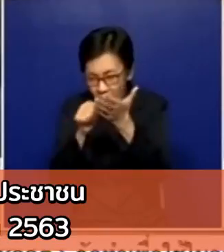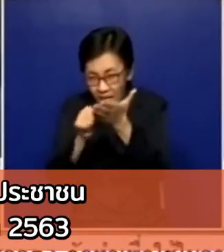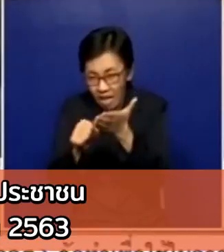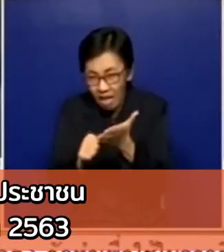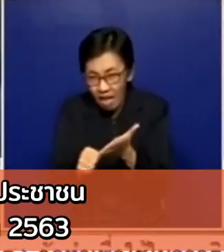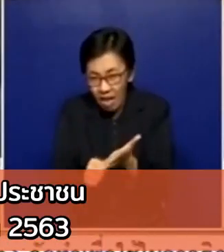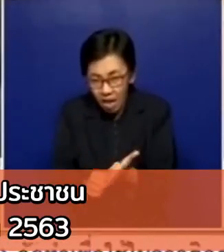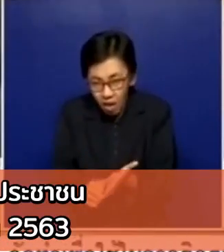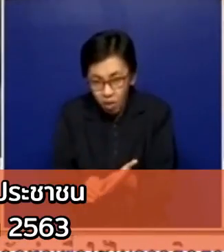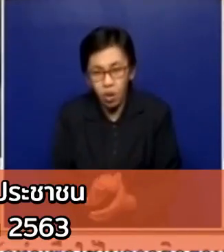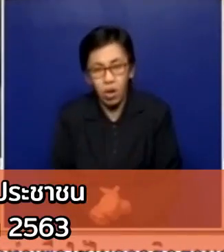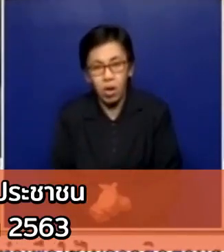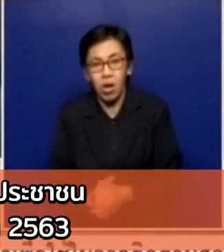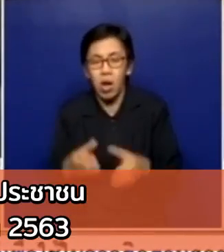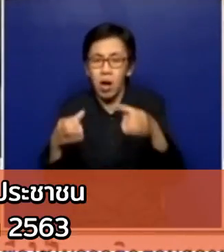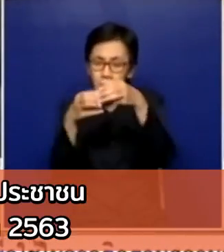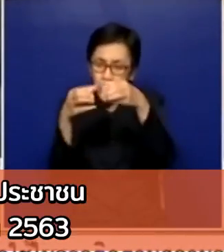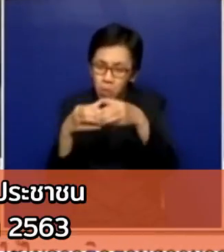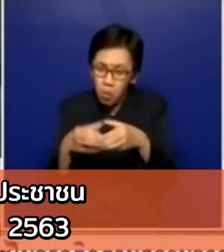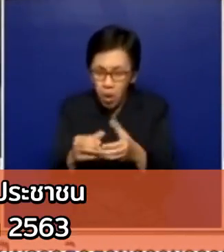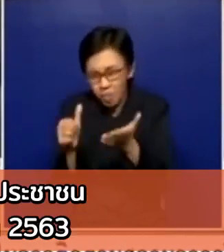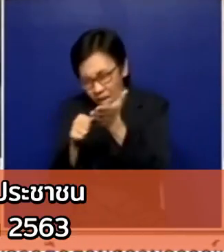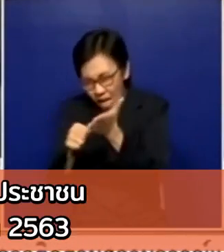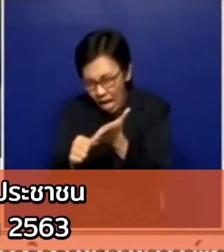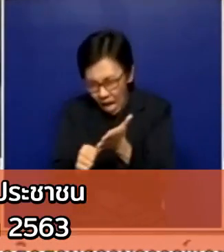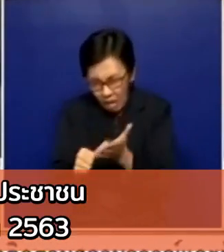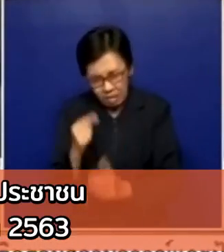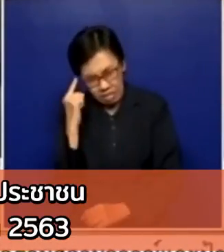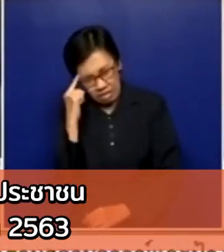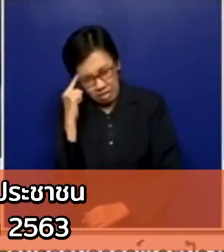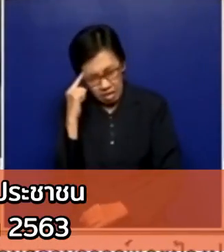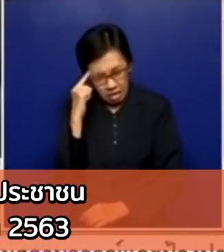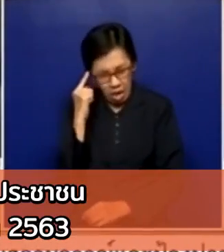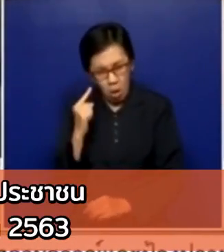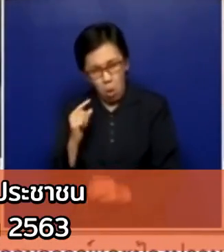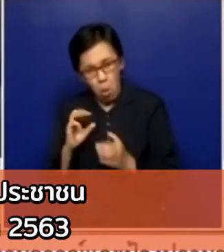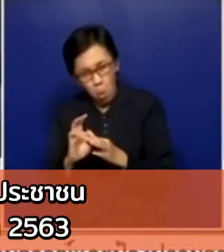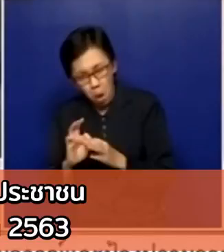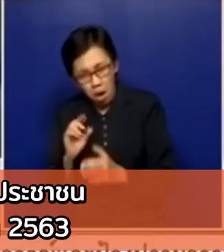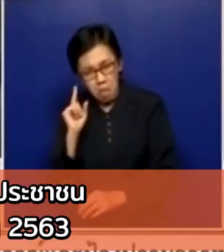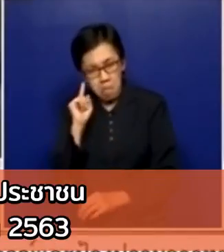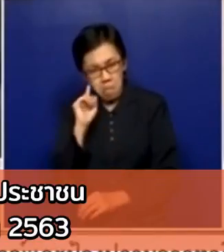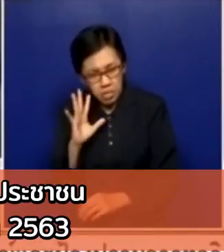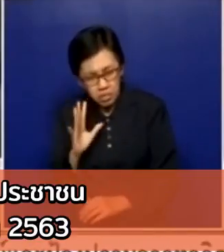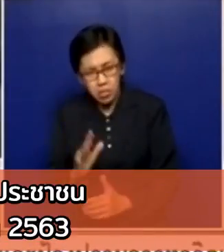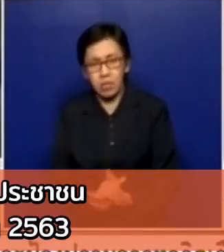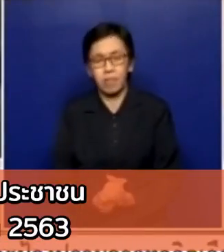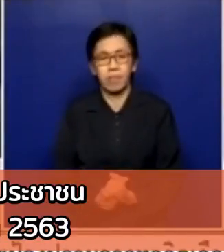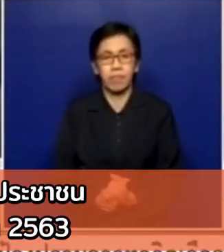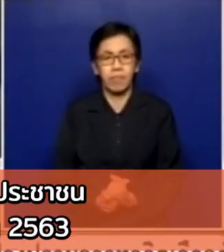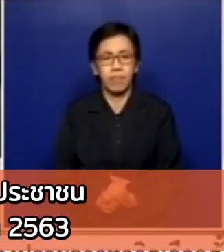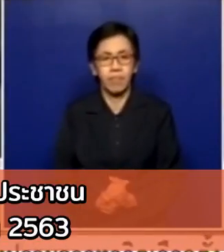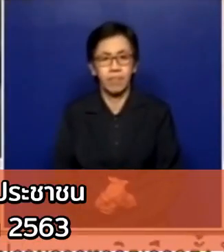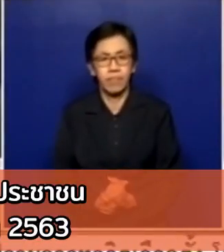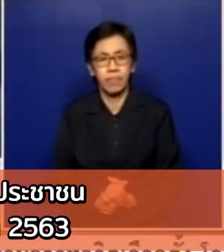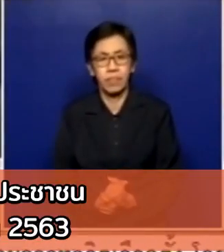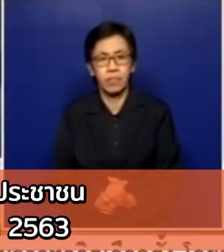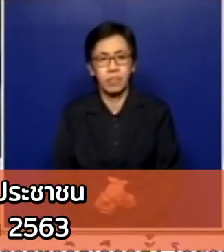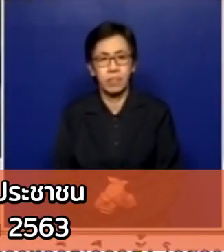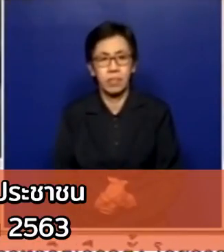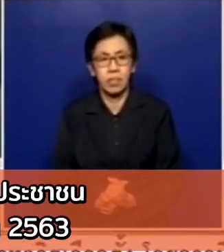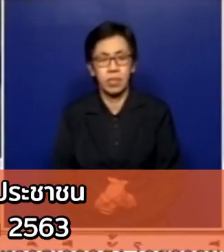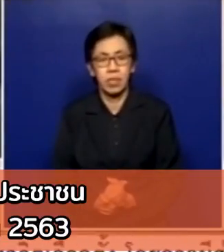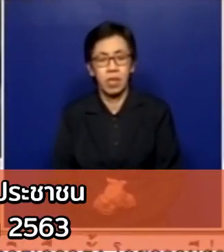แอบงวดนี้หมดนั่นแม่แต่ร่างของ